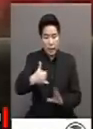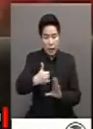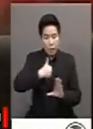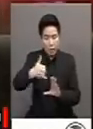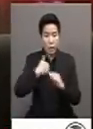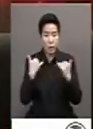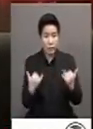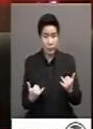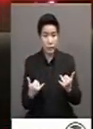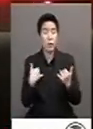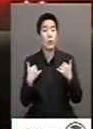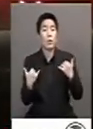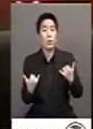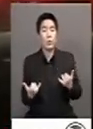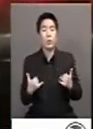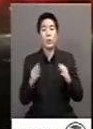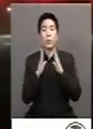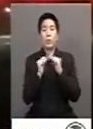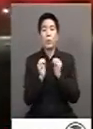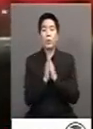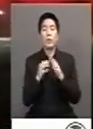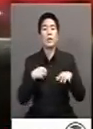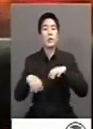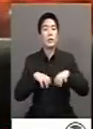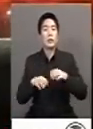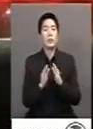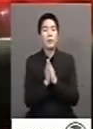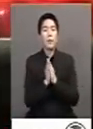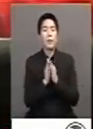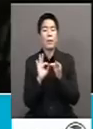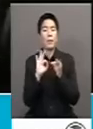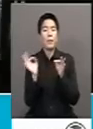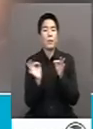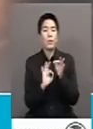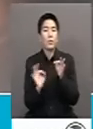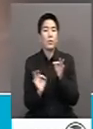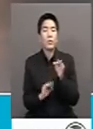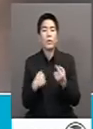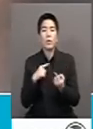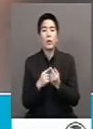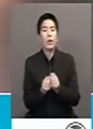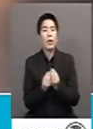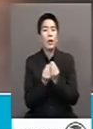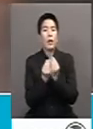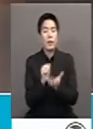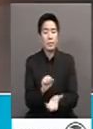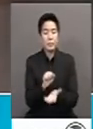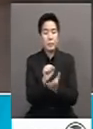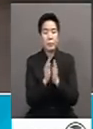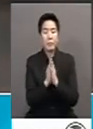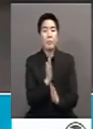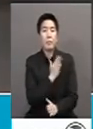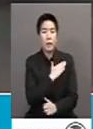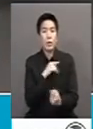หตุโดยในวันนี้ครับทางวัดได้มีการจัดงานสวดมนต์บำเพ็ญจิตภาวนาถวายสังฆทานแด่พระสงฆ์